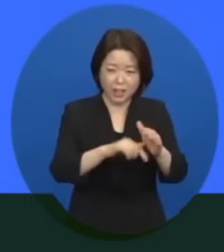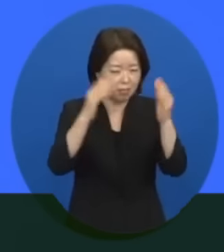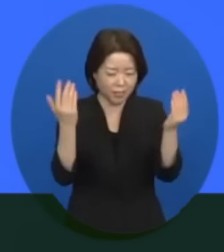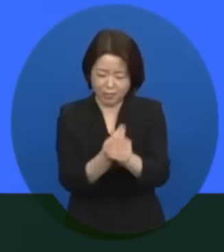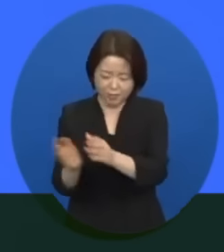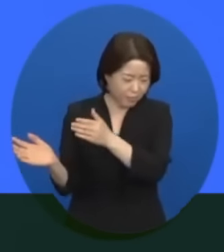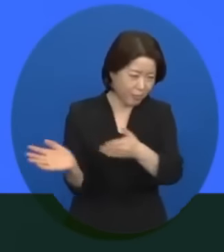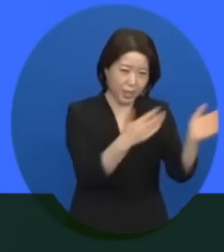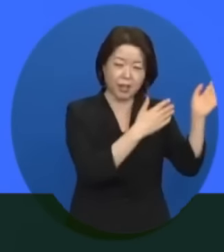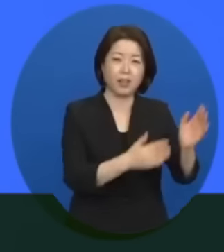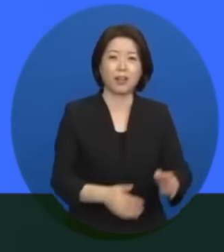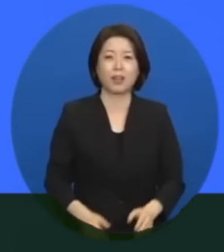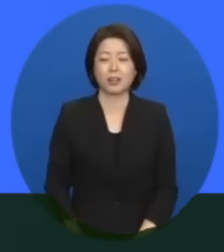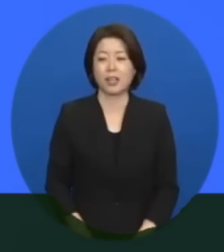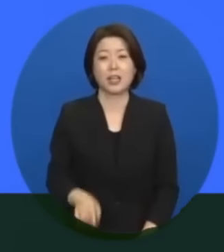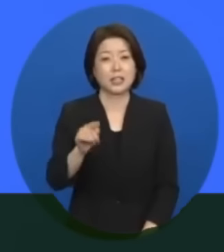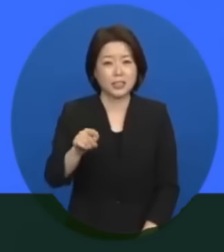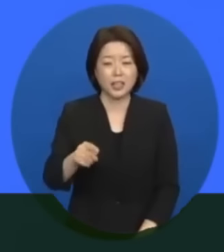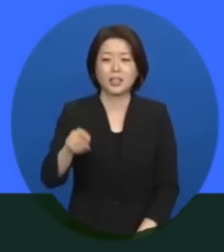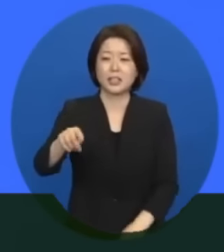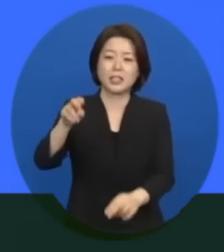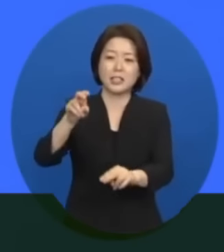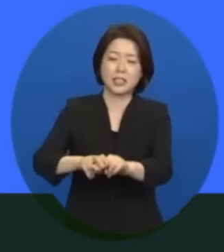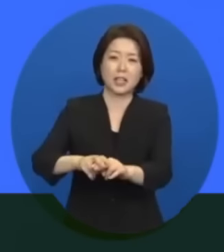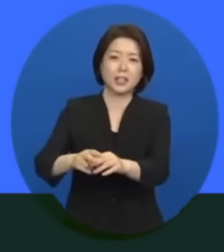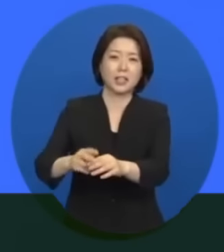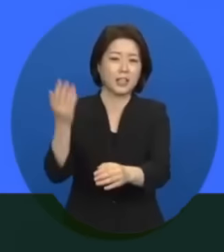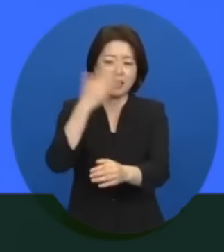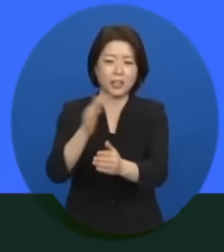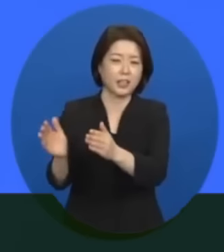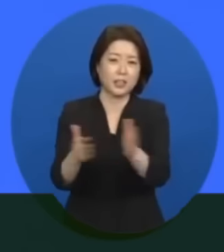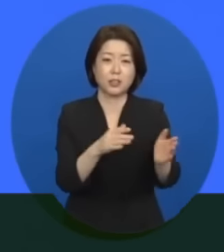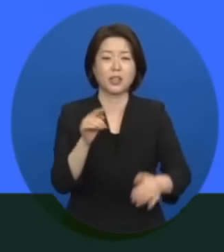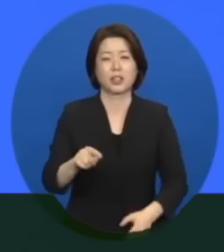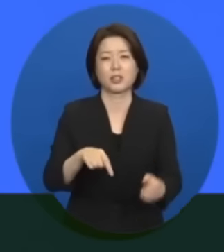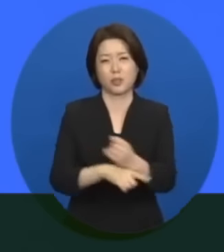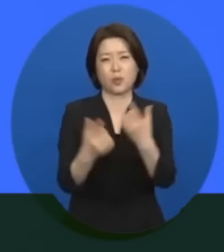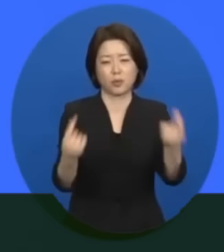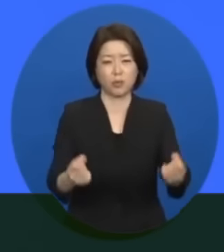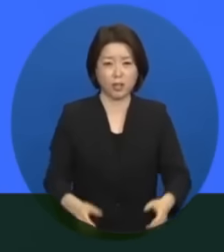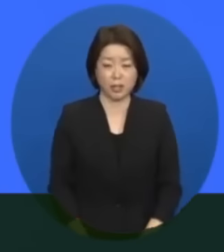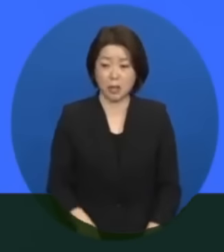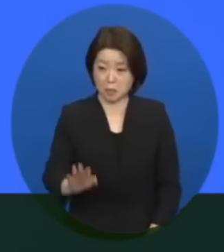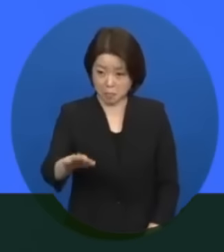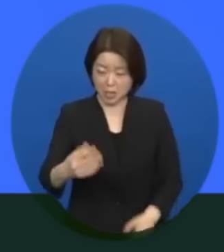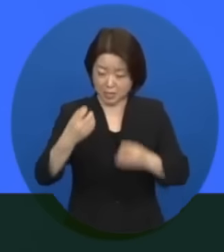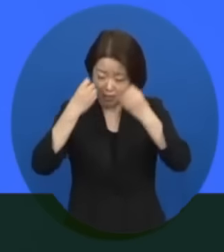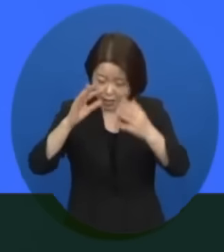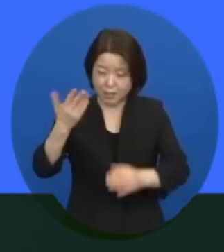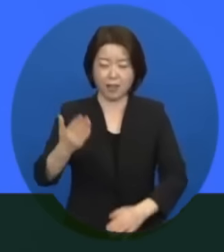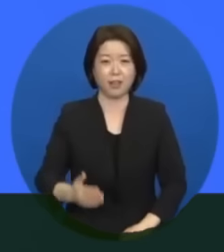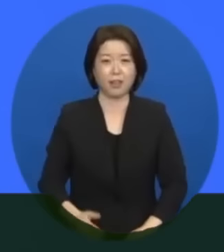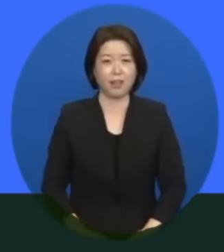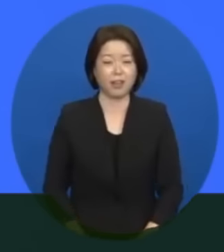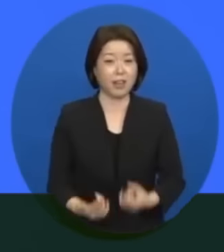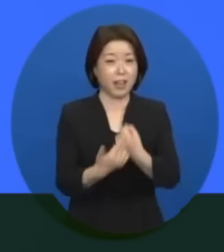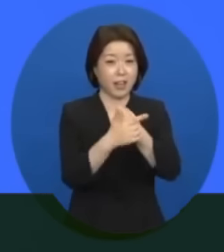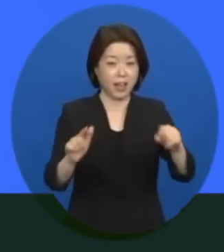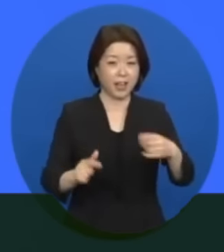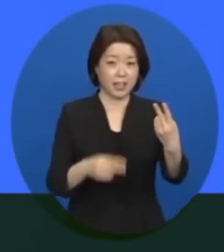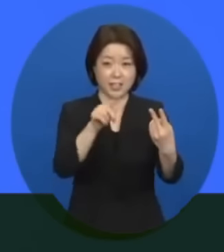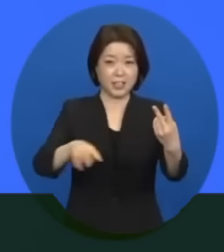내 자리를 정돈하라 의미입니다 뭐라 이제 새것이 되었다 그리고 아까 갈라디아서 2장